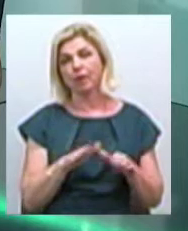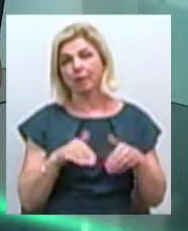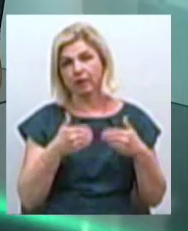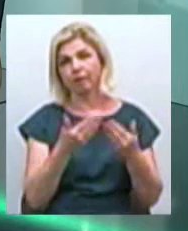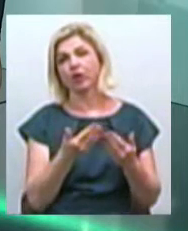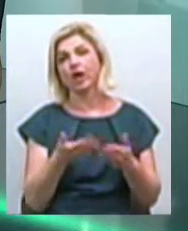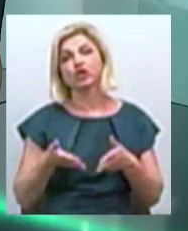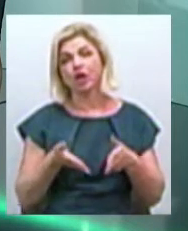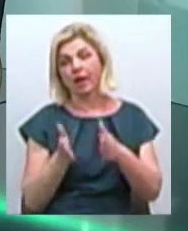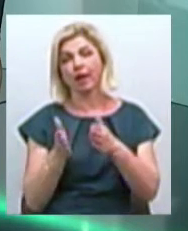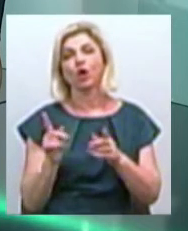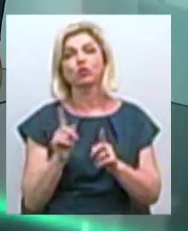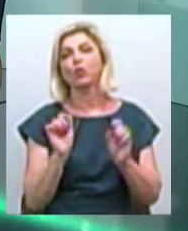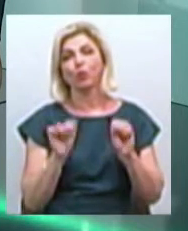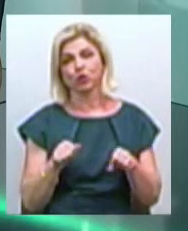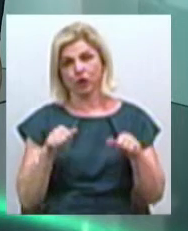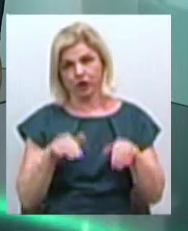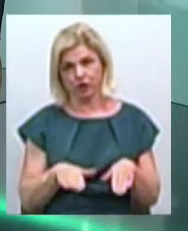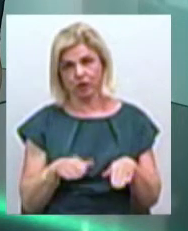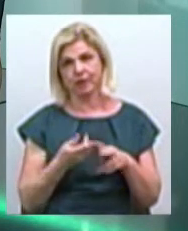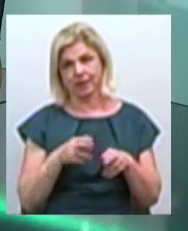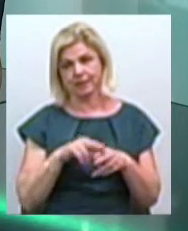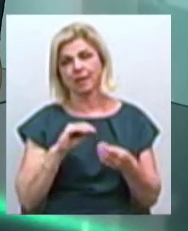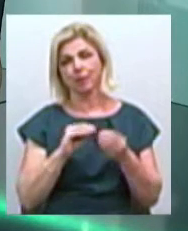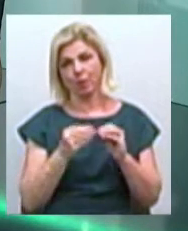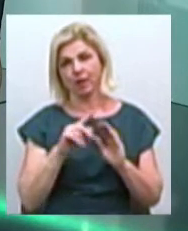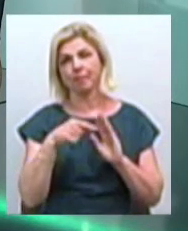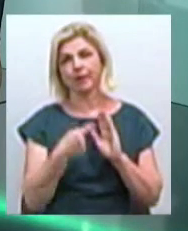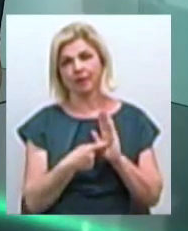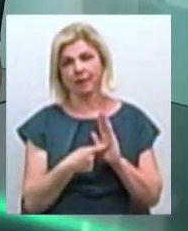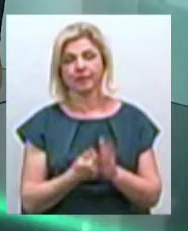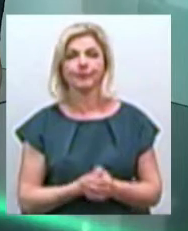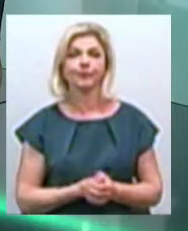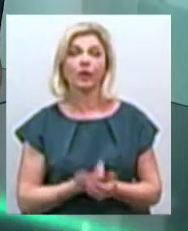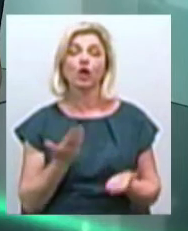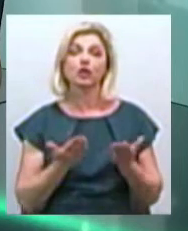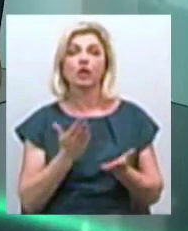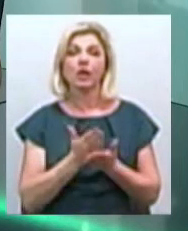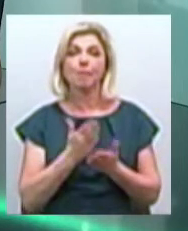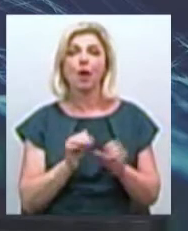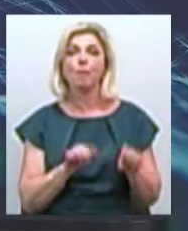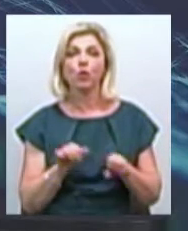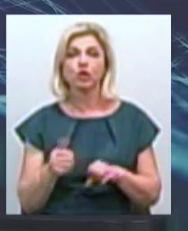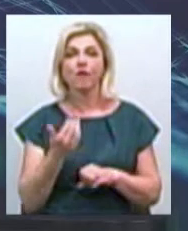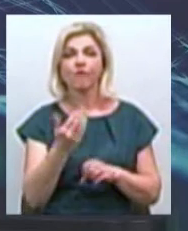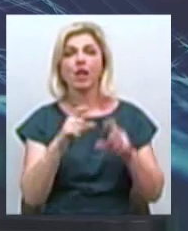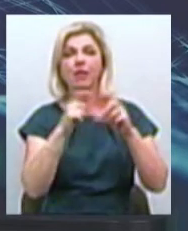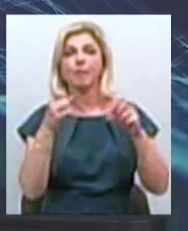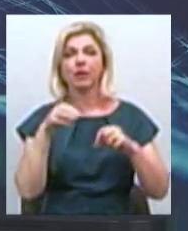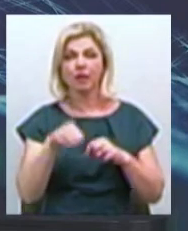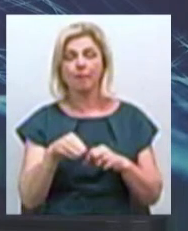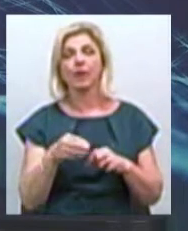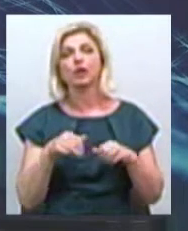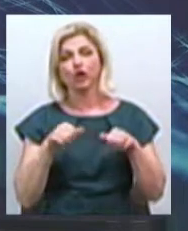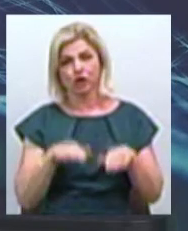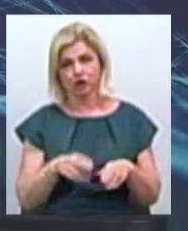ті шляхи, які можна буде вирішити дані проблемні питання. А чи має можливості ваш департамент для вирішення подібних проблем?